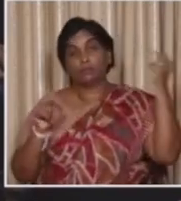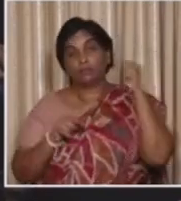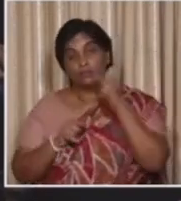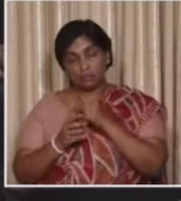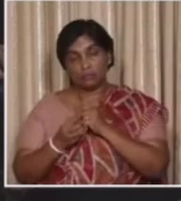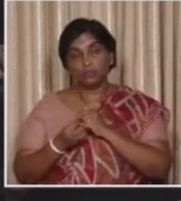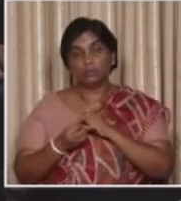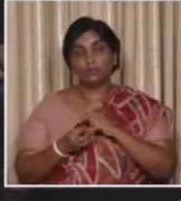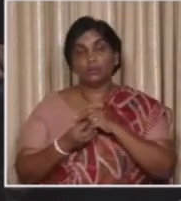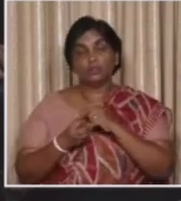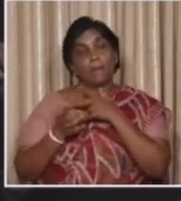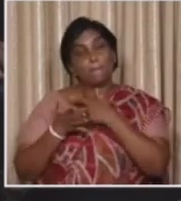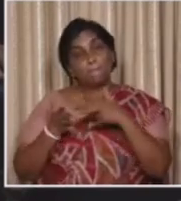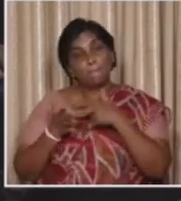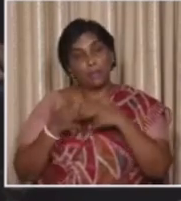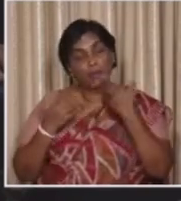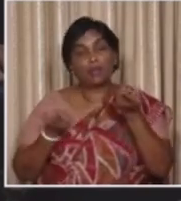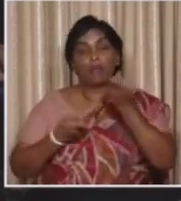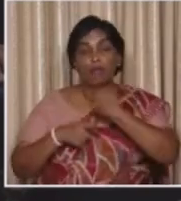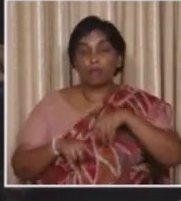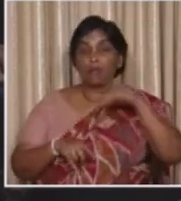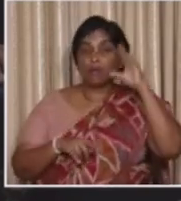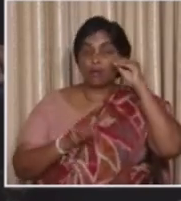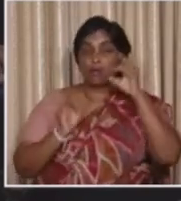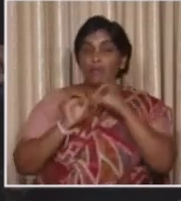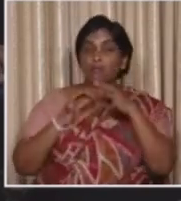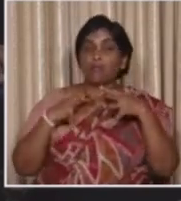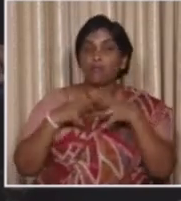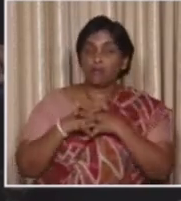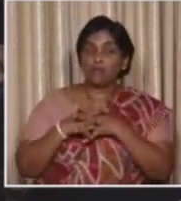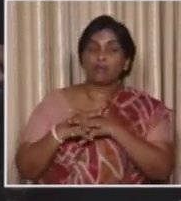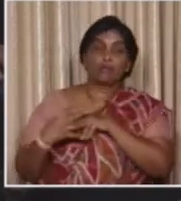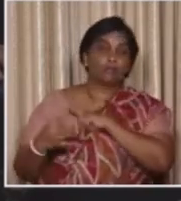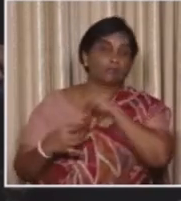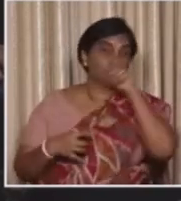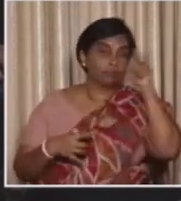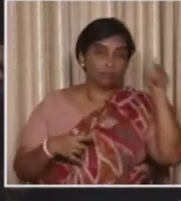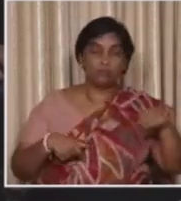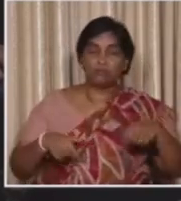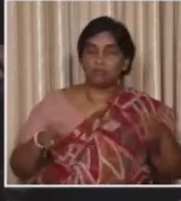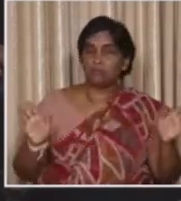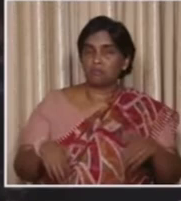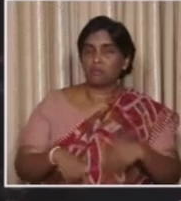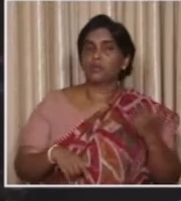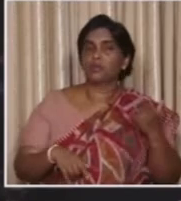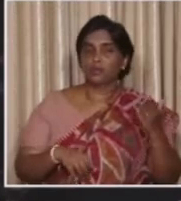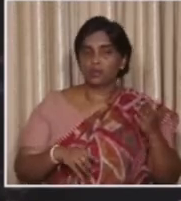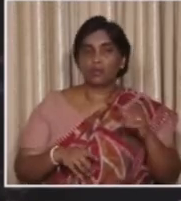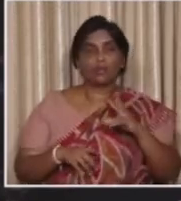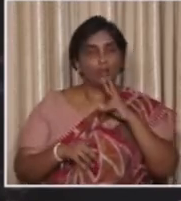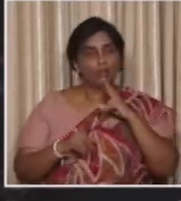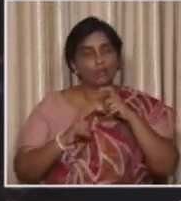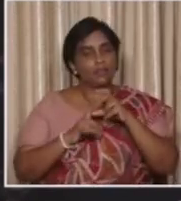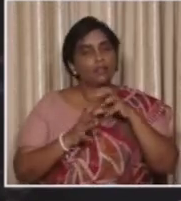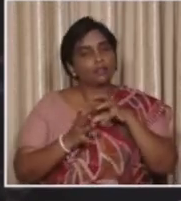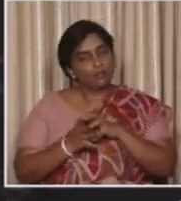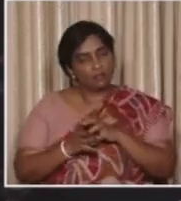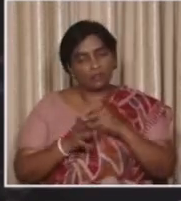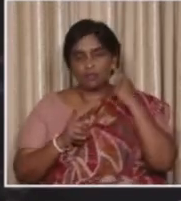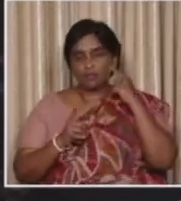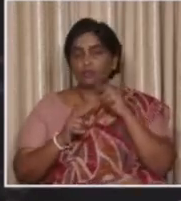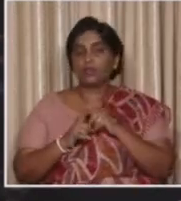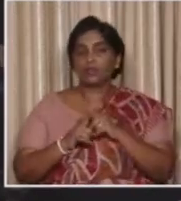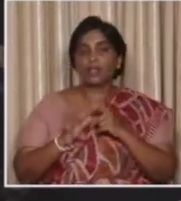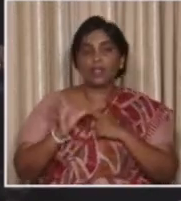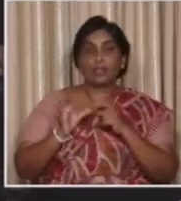එහෙ තියෙන පන්තියට ගිහිල්ලා නැවත හැන්දෑ වෙනකොට බණ්ඩාරවෙලට, පූනාගල වත්තට යන තත්ත්වයක් තාම තියෙනවා. රත්නපුර දිස්ත්‍රික්ක ගැන කතා කරා.